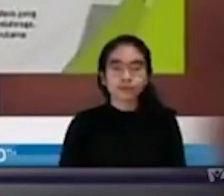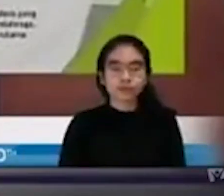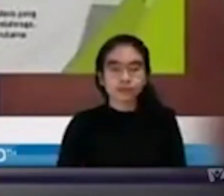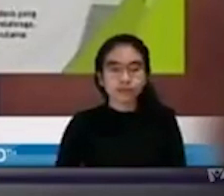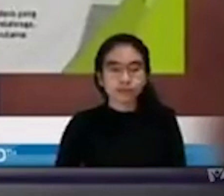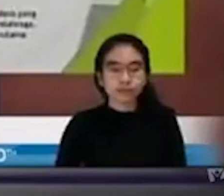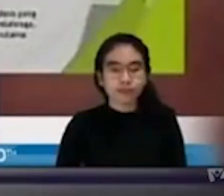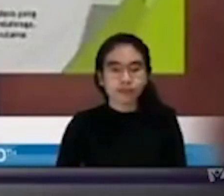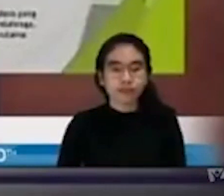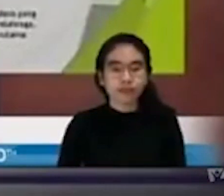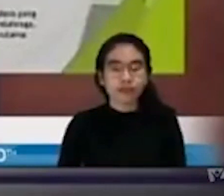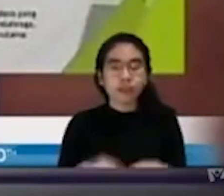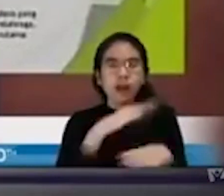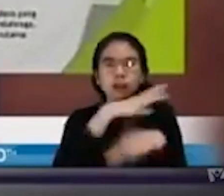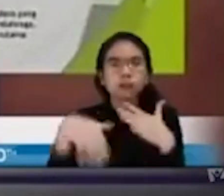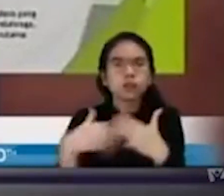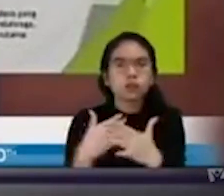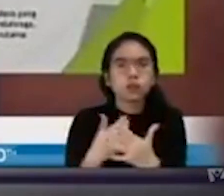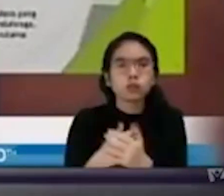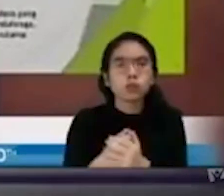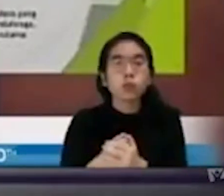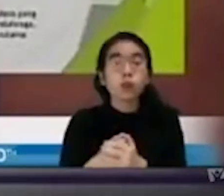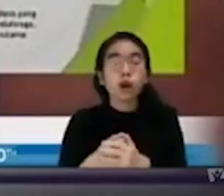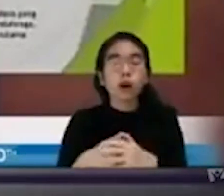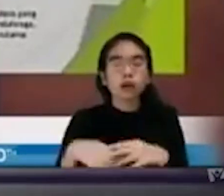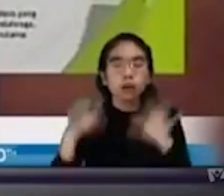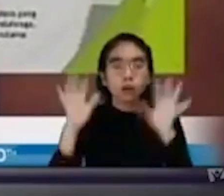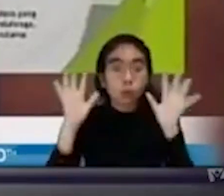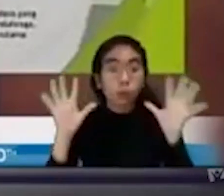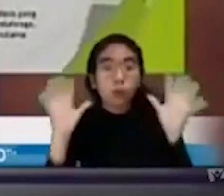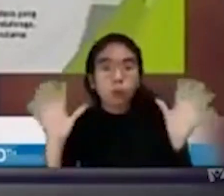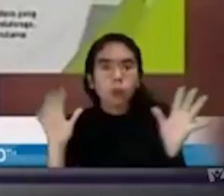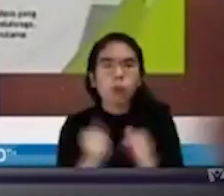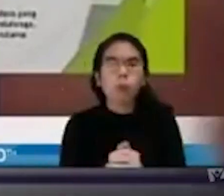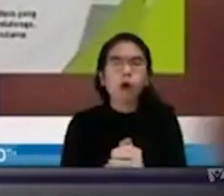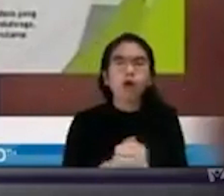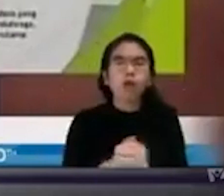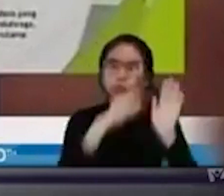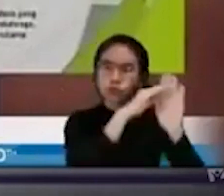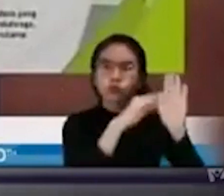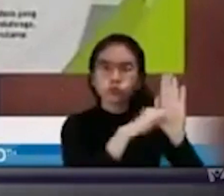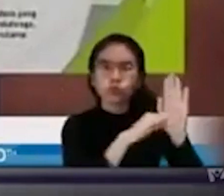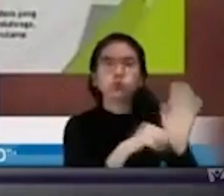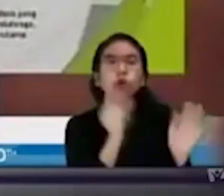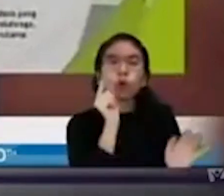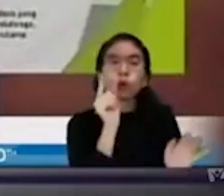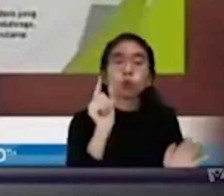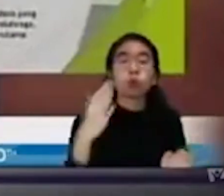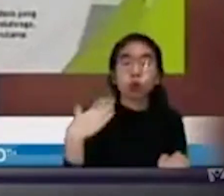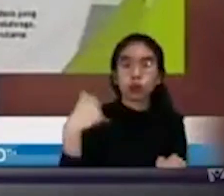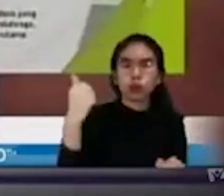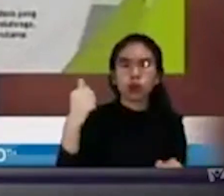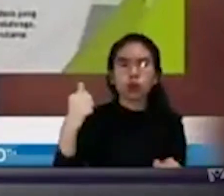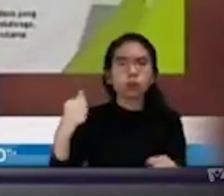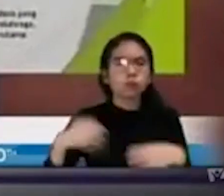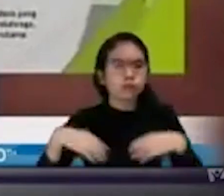baik, air jernih yang cukup, Tuhan yang terutama. Jadi pola hidup sehat ini sudah dilakukan oleh para